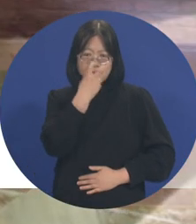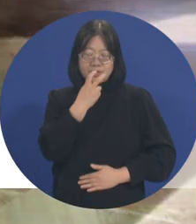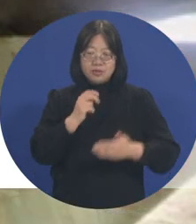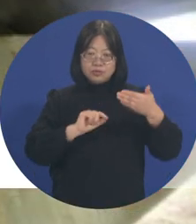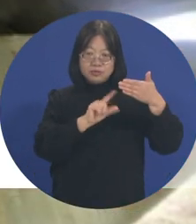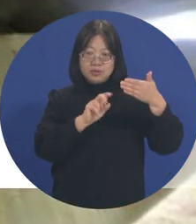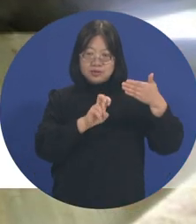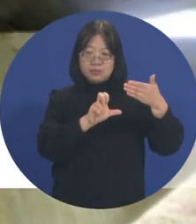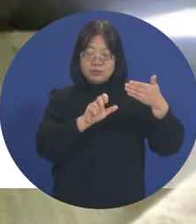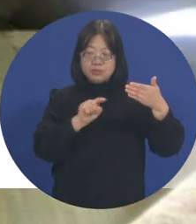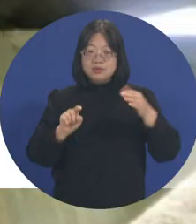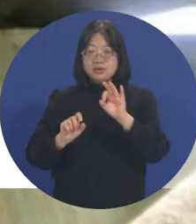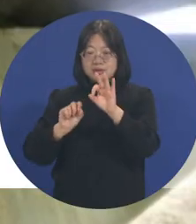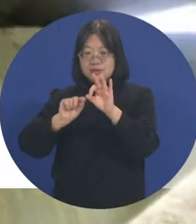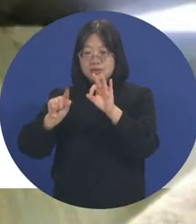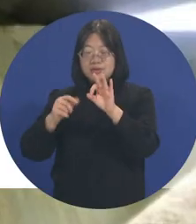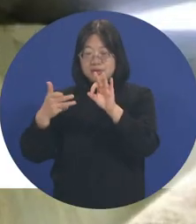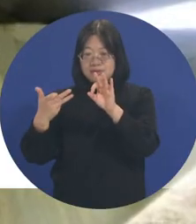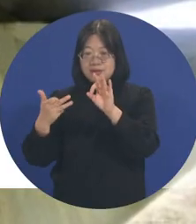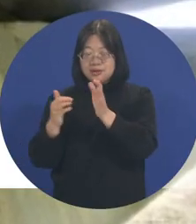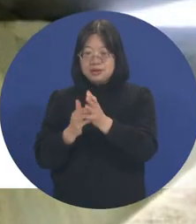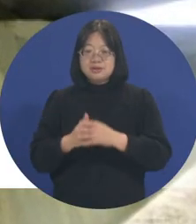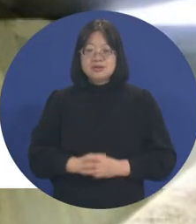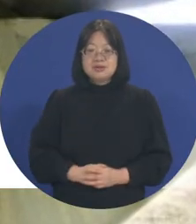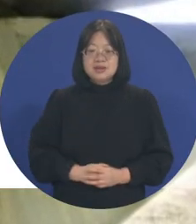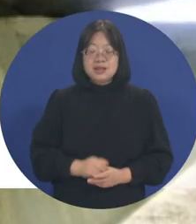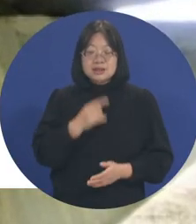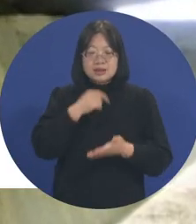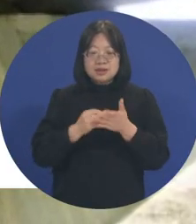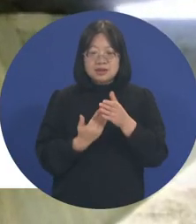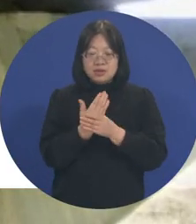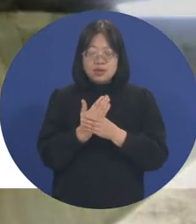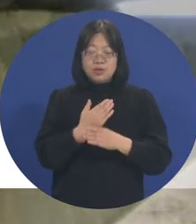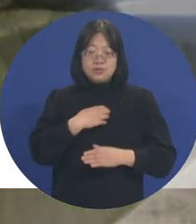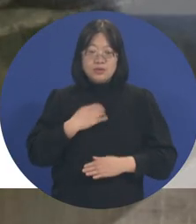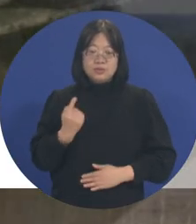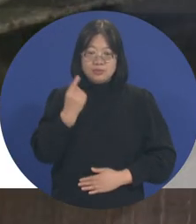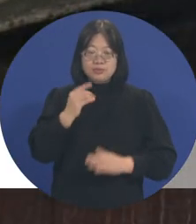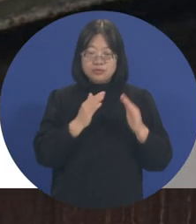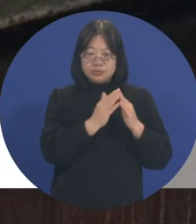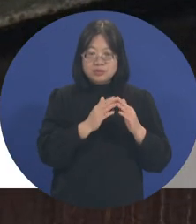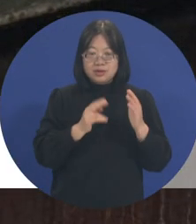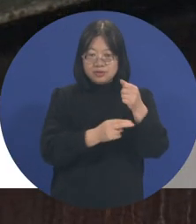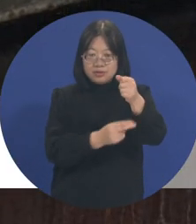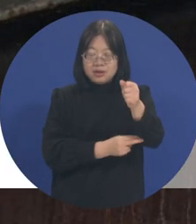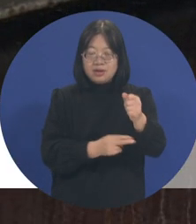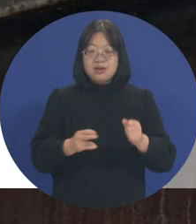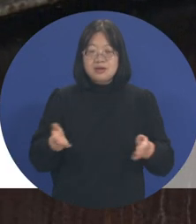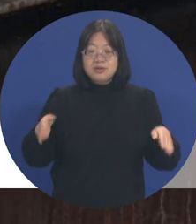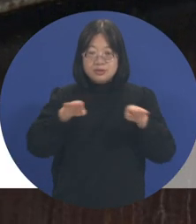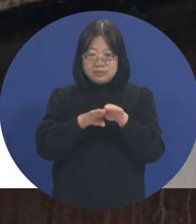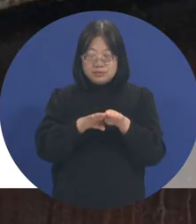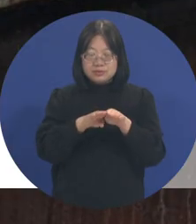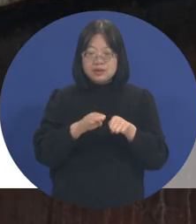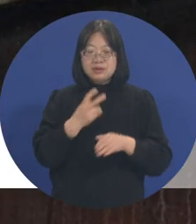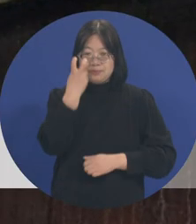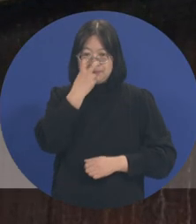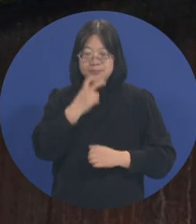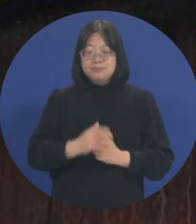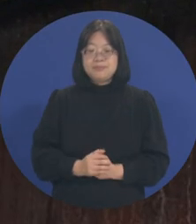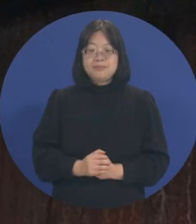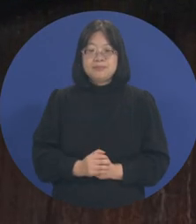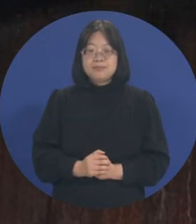점검은 9월 25일부터 10월 18일까지 돈의 재난 발생 위험이 높은 주택 교량 건축물 등을 대상으로